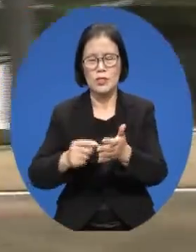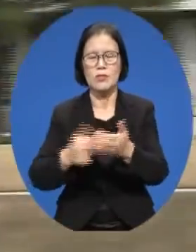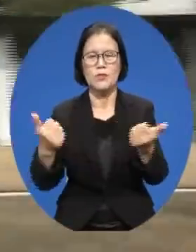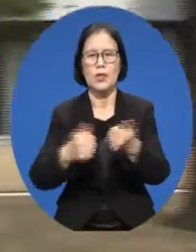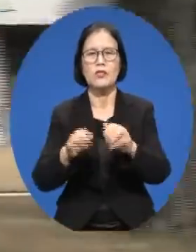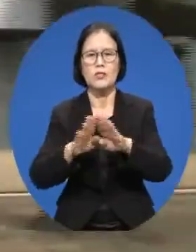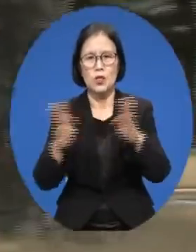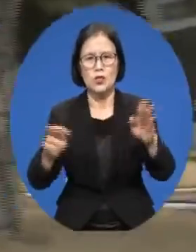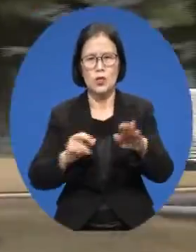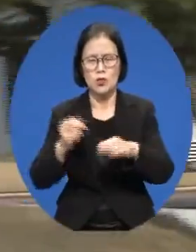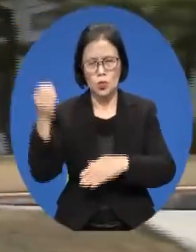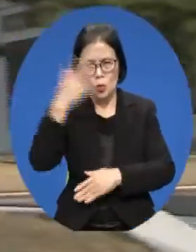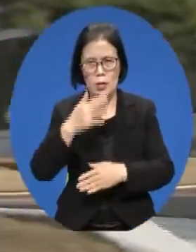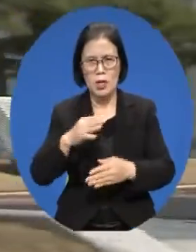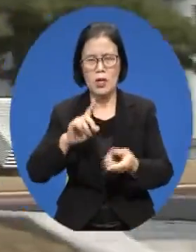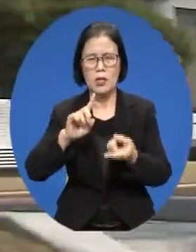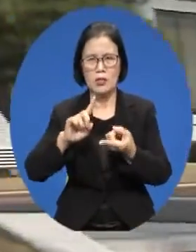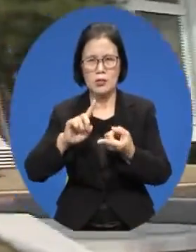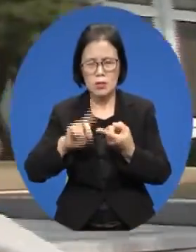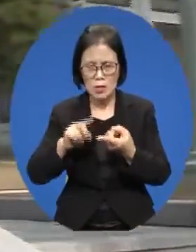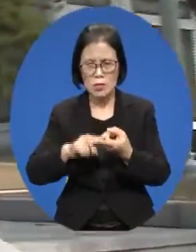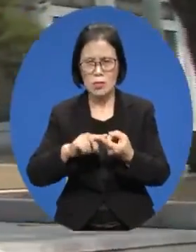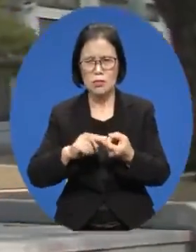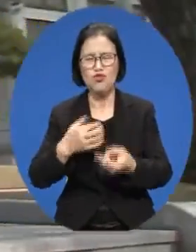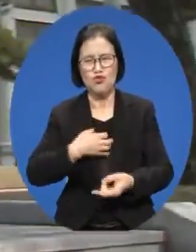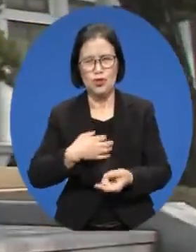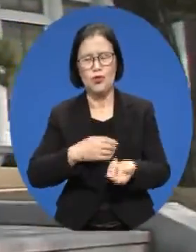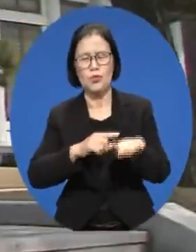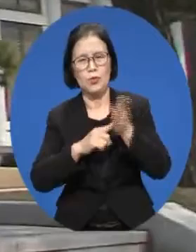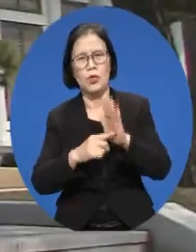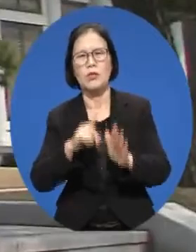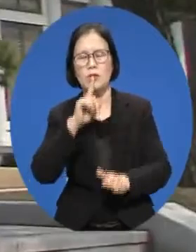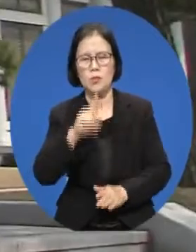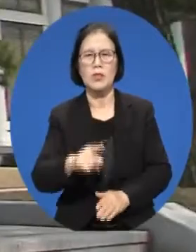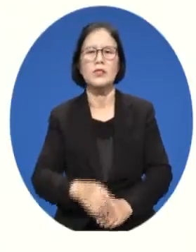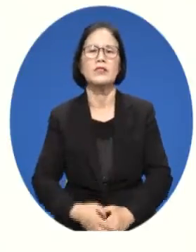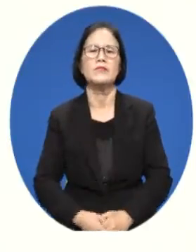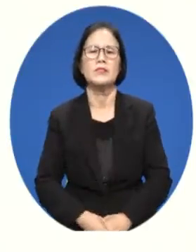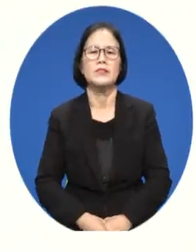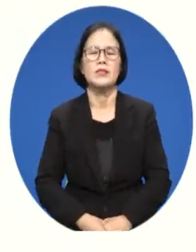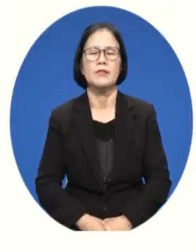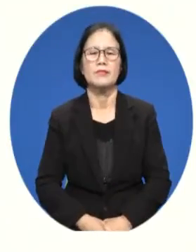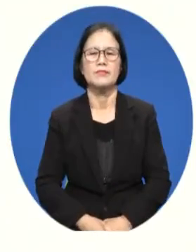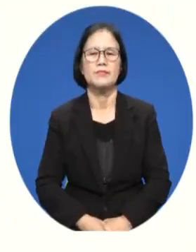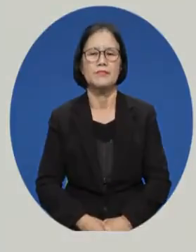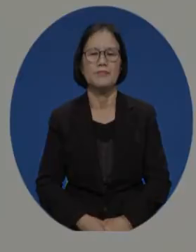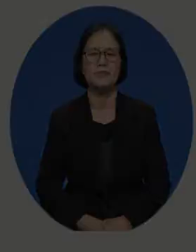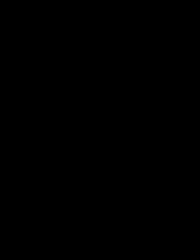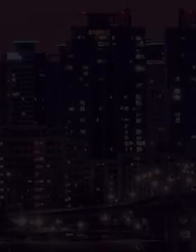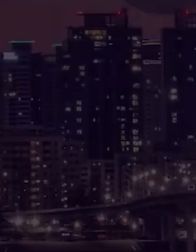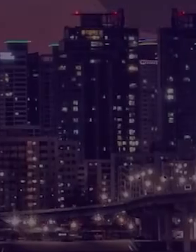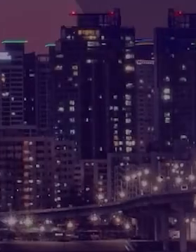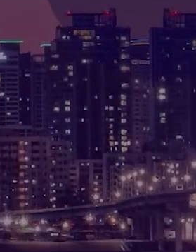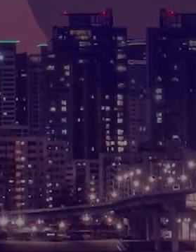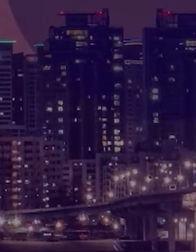도발 되신 우려를 표명한다 고 만 밝혔습니다 obs 뉴스 갈 태웁니다